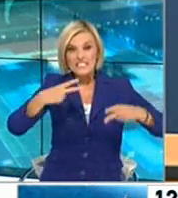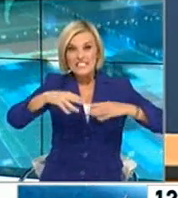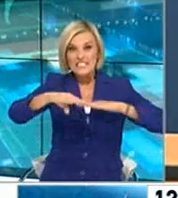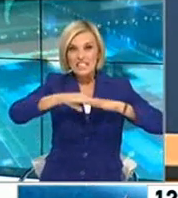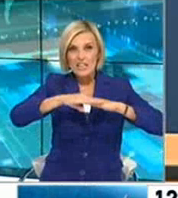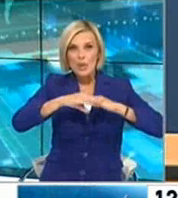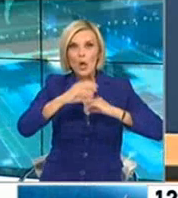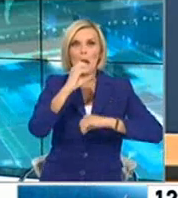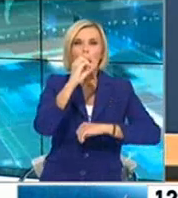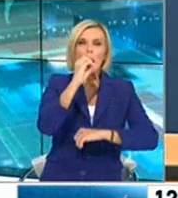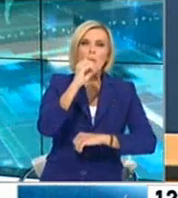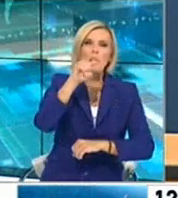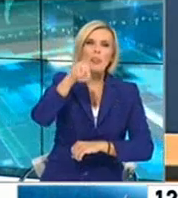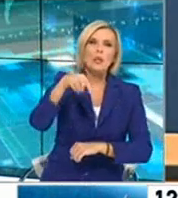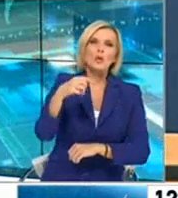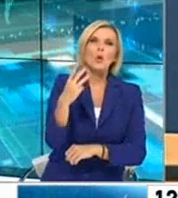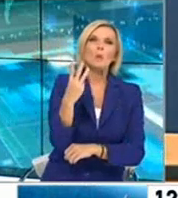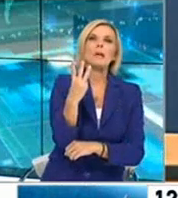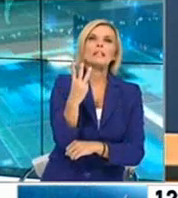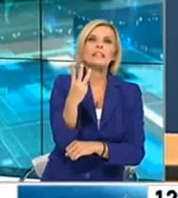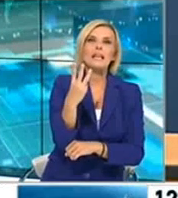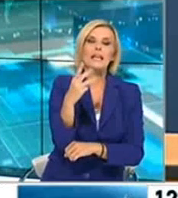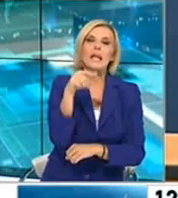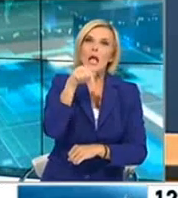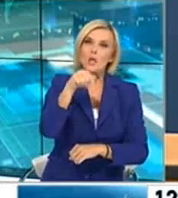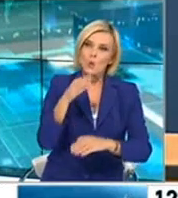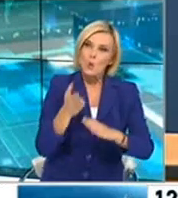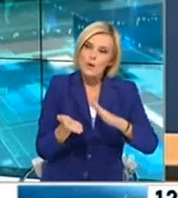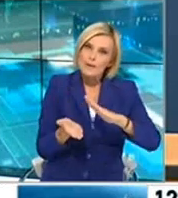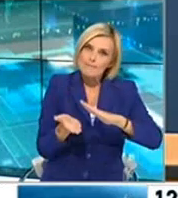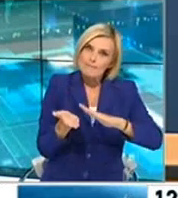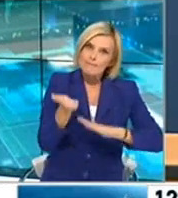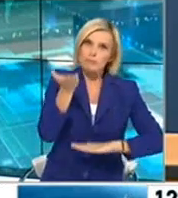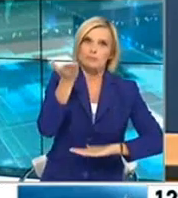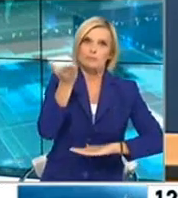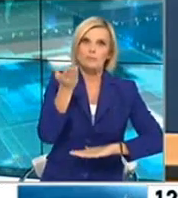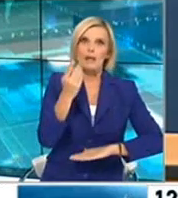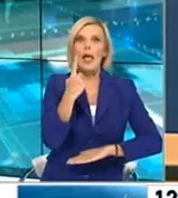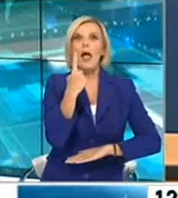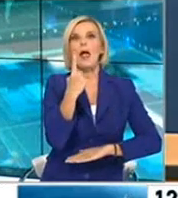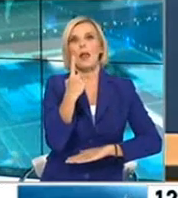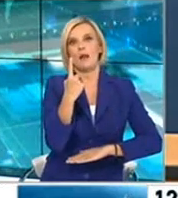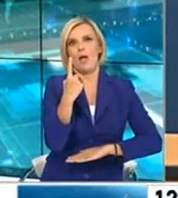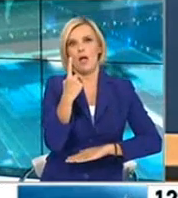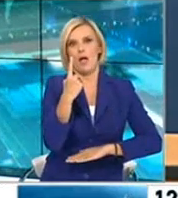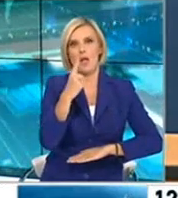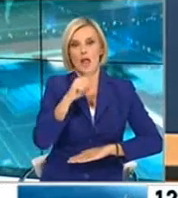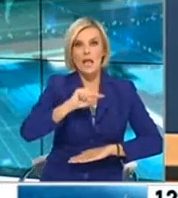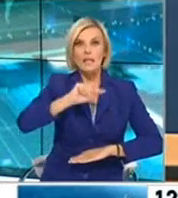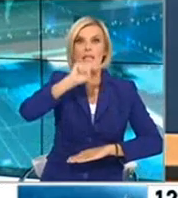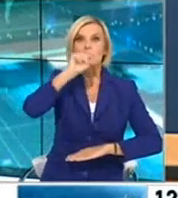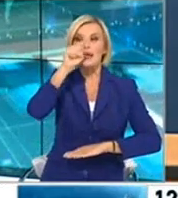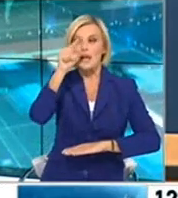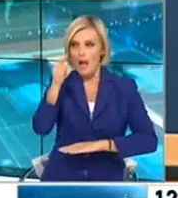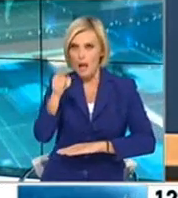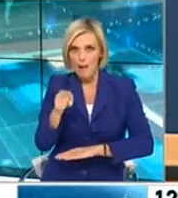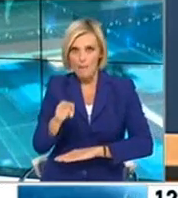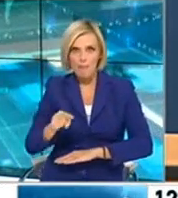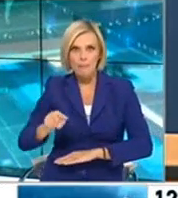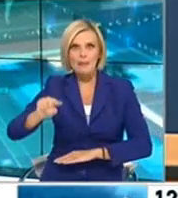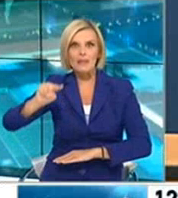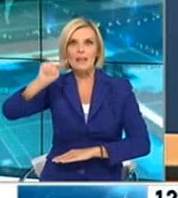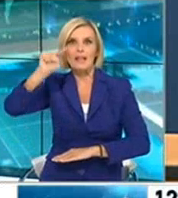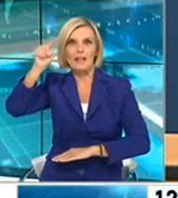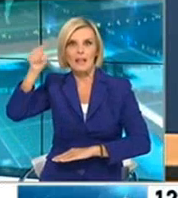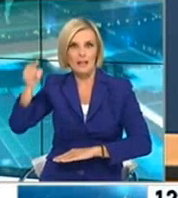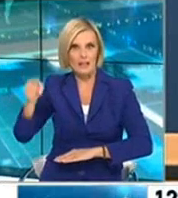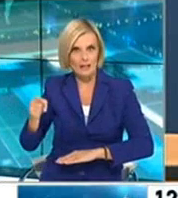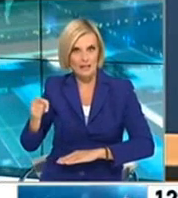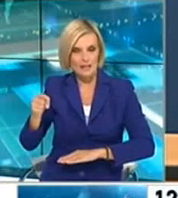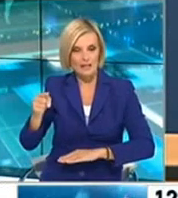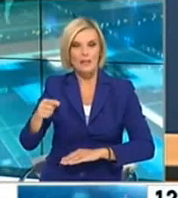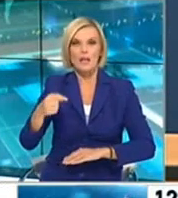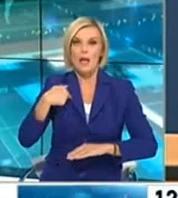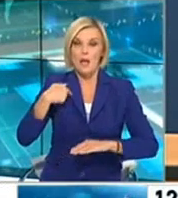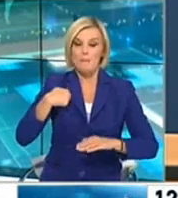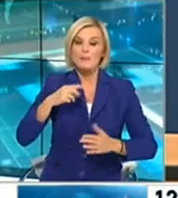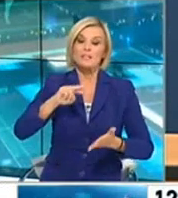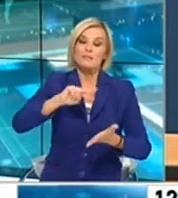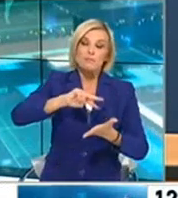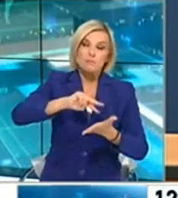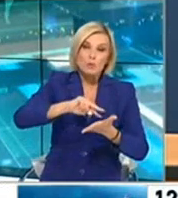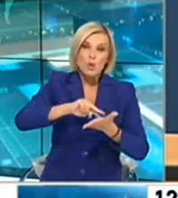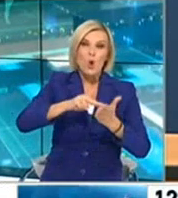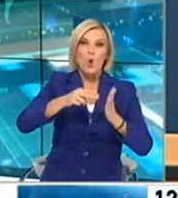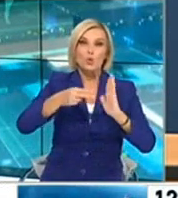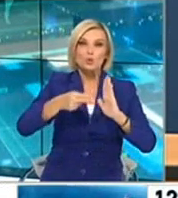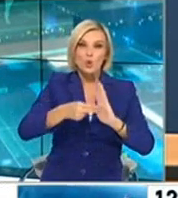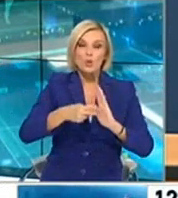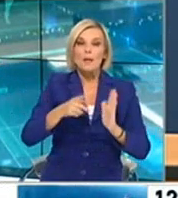κύμα. Παρ' όλα αυτά, ο κίνδυνος υπάρχει και η ανησυχία εντείνεται. Για να μην έχουμε περαιτέρω αύξηση κρουσμάτων, πρέπει να ρίξουμε